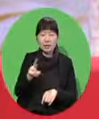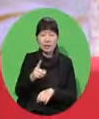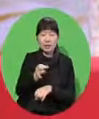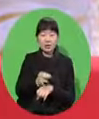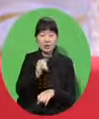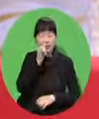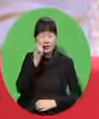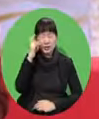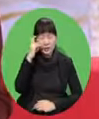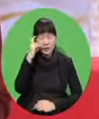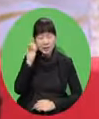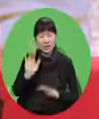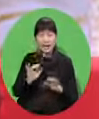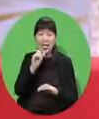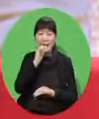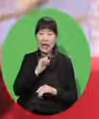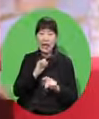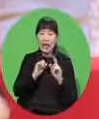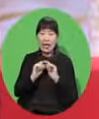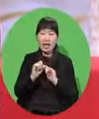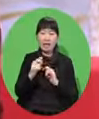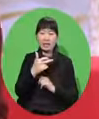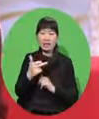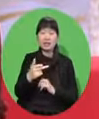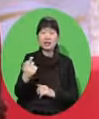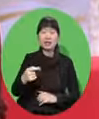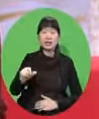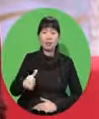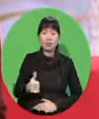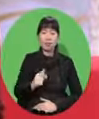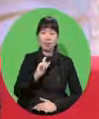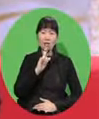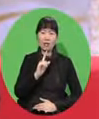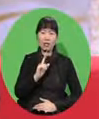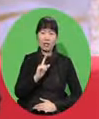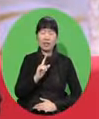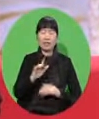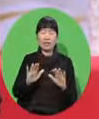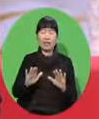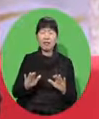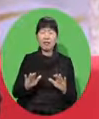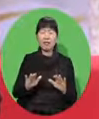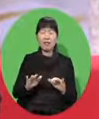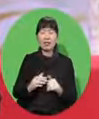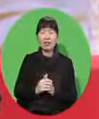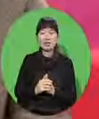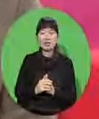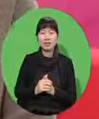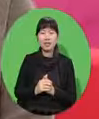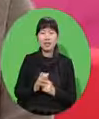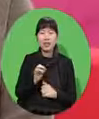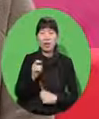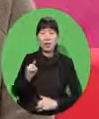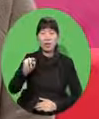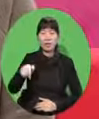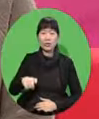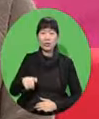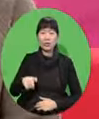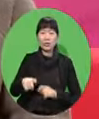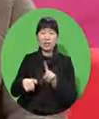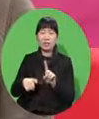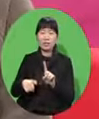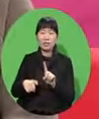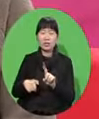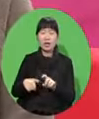살 수 있을까요? 네. 요즘 아이스크림이 좀 큰 거는 막 1,500원 막 이러더라고요. 애들이 어묵 꼬치도 하나에 500원씩은 하거든요. 아,